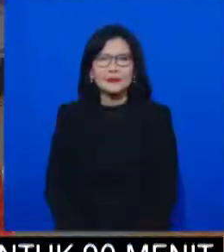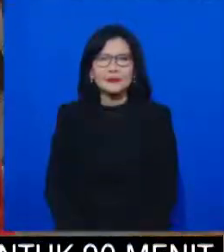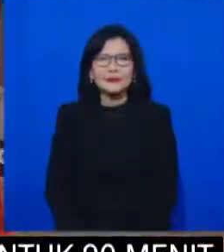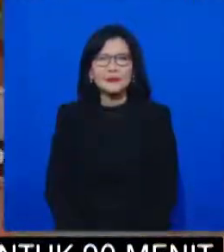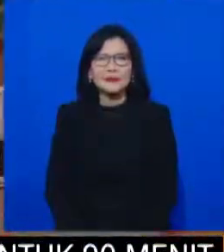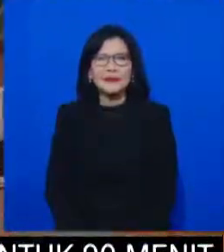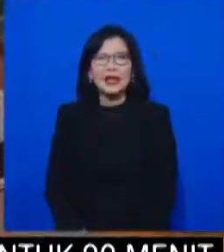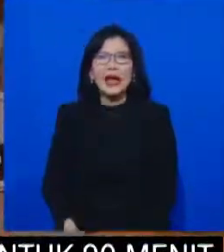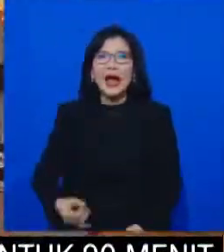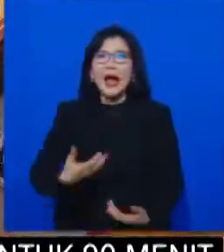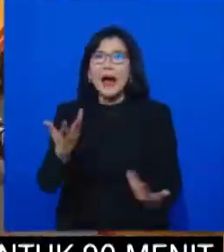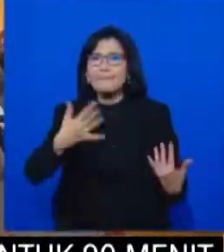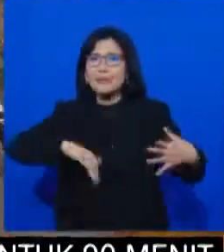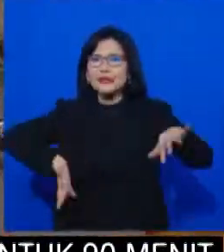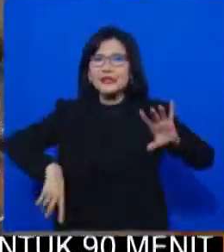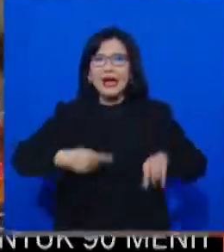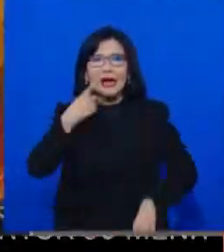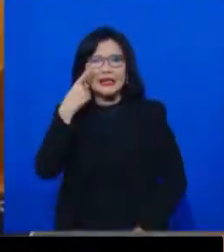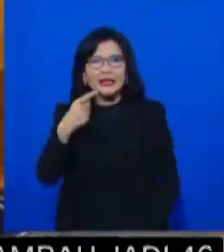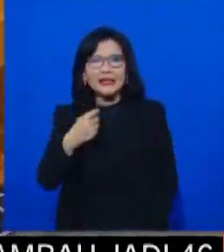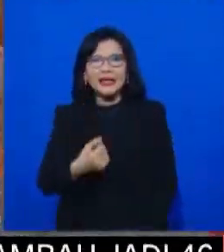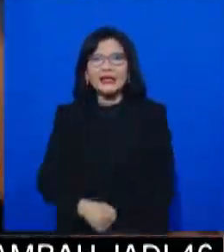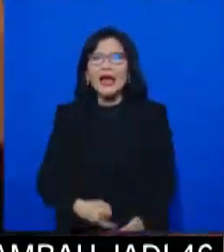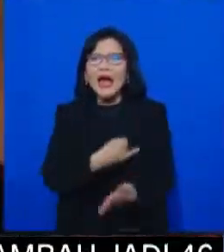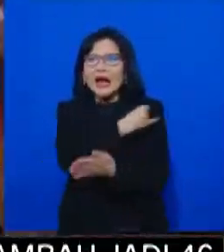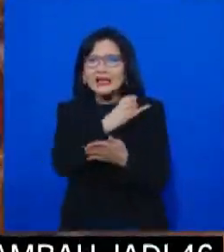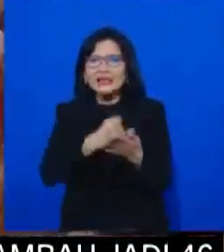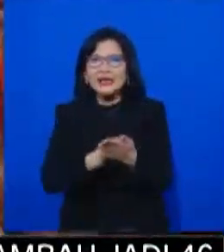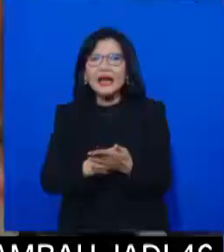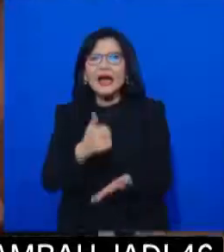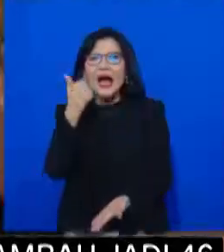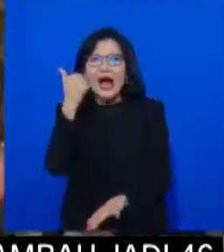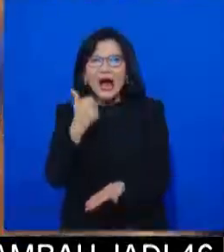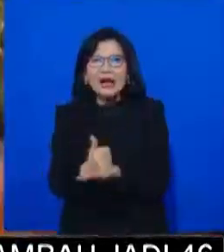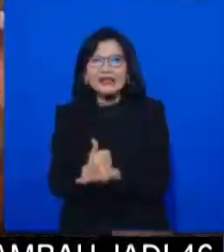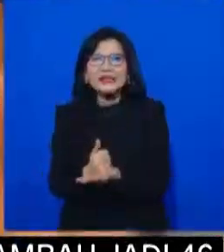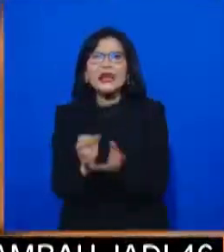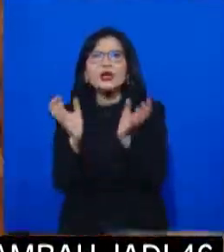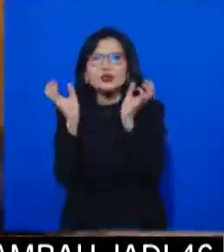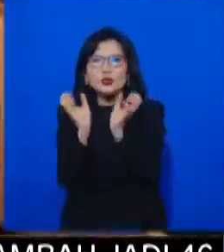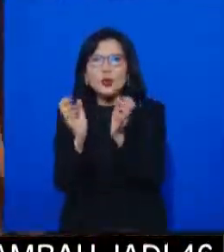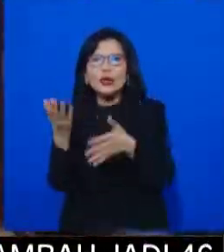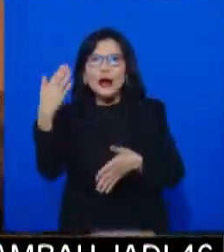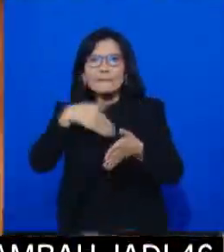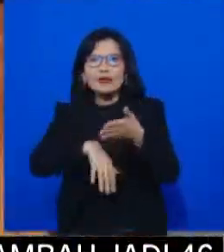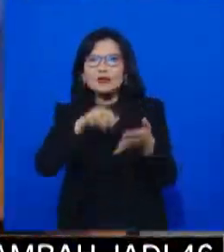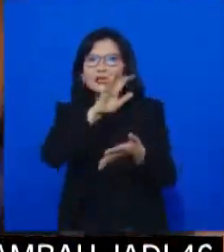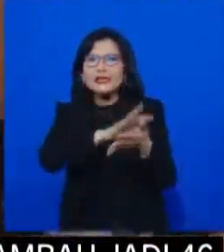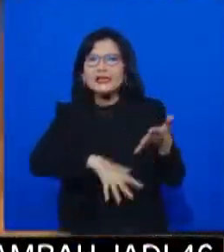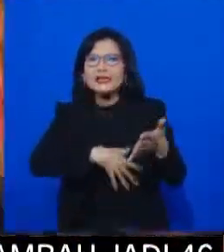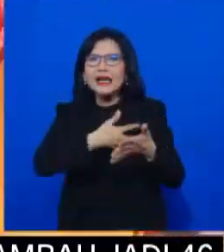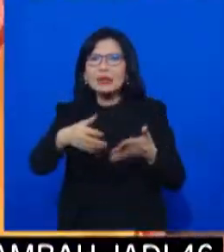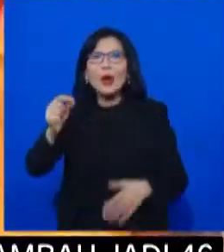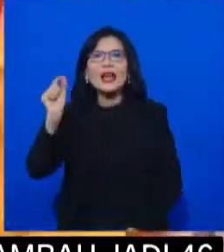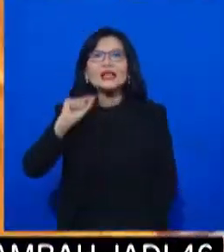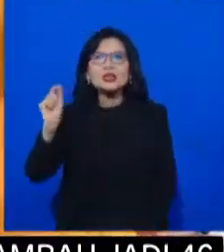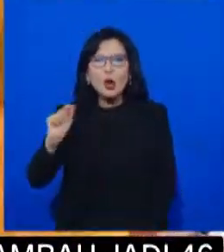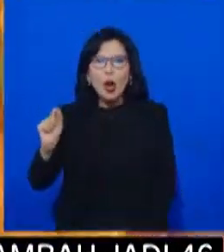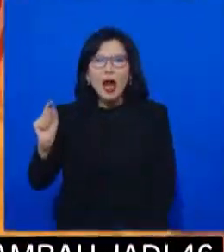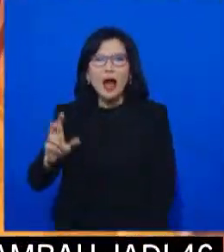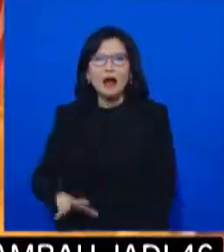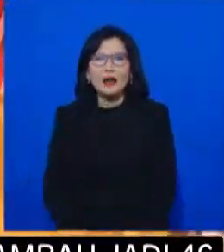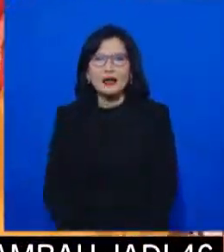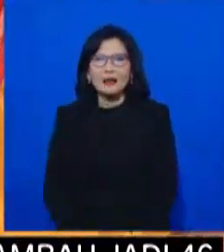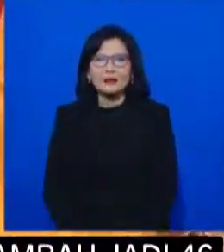Penampilan kesenian sisingaan ini merupakan kesenian khas Subang yang masuk dalam kurikulum muatan lokal di seluruh sekolah SD dan SMP